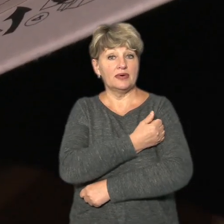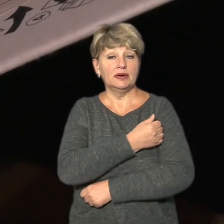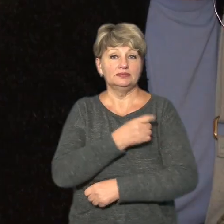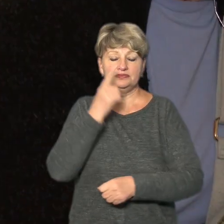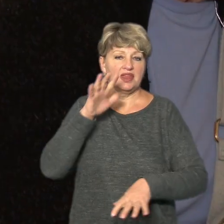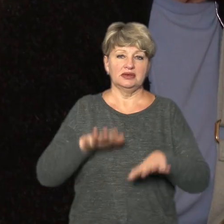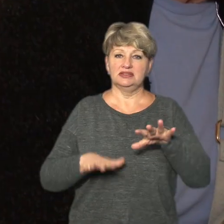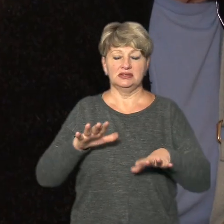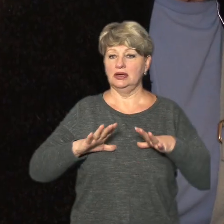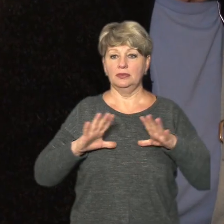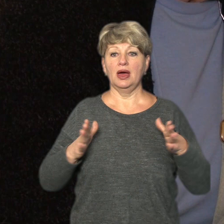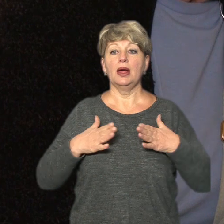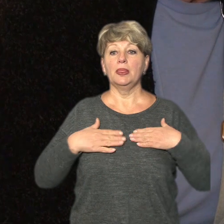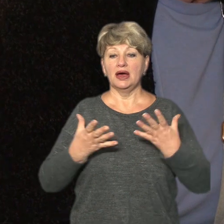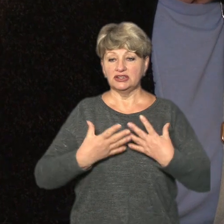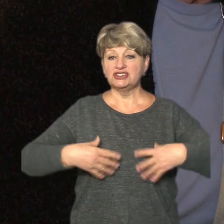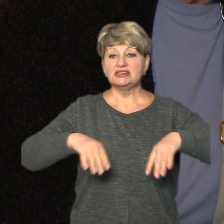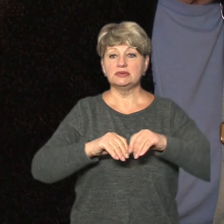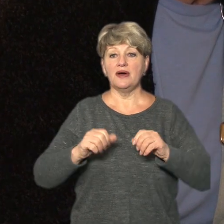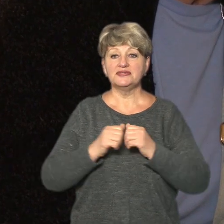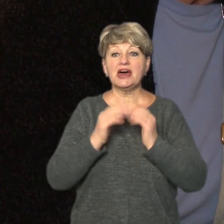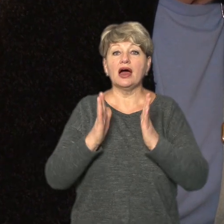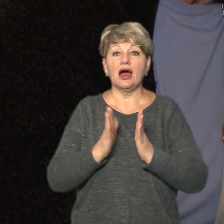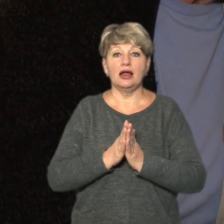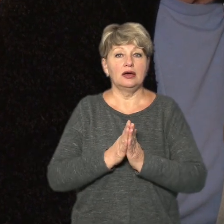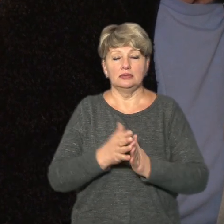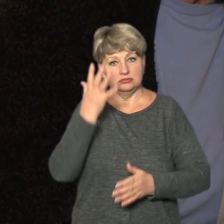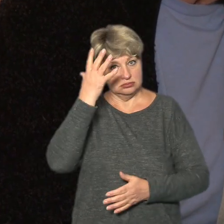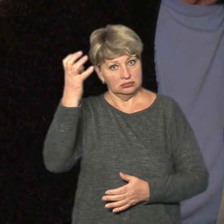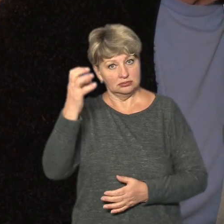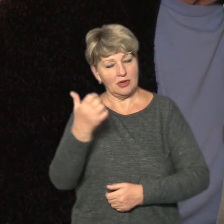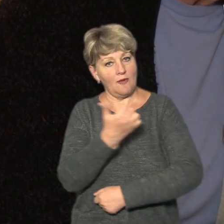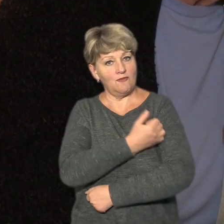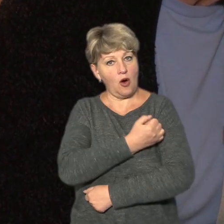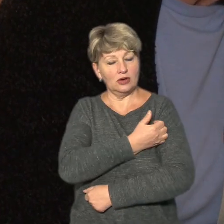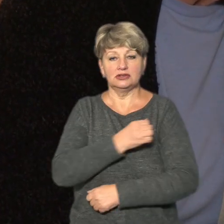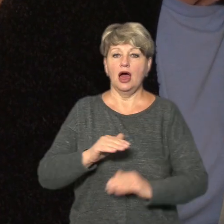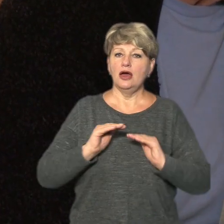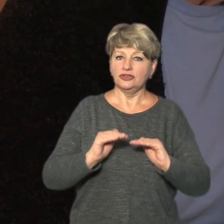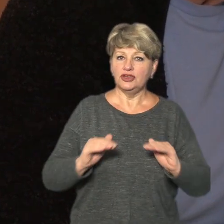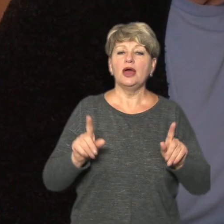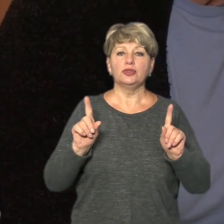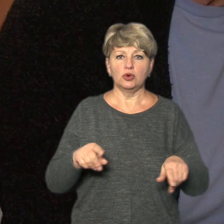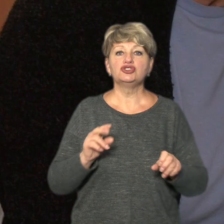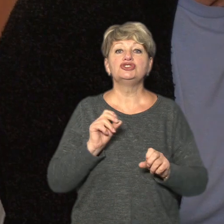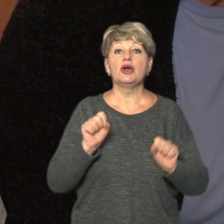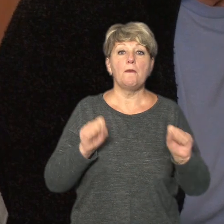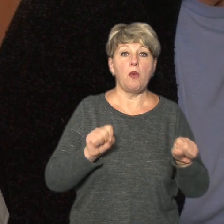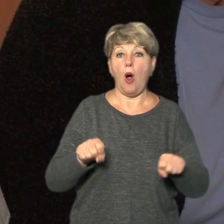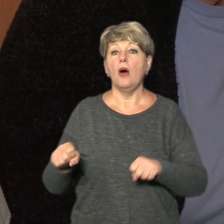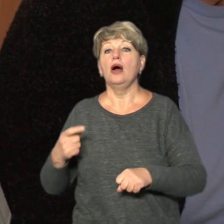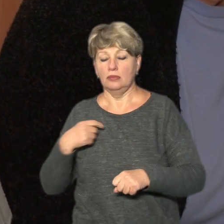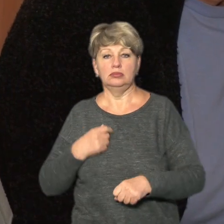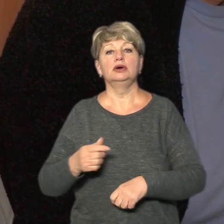не вагалася наша сім'я фанат вакцин у мене діти вакцинований Всім чим можна в нашій країні ми